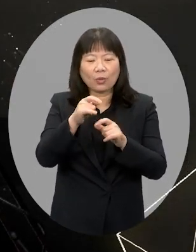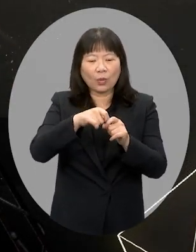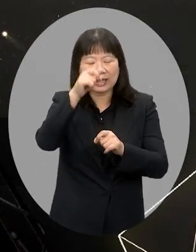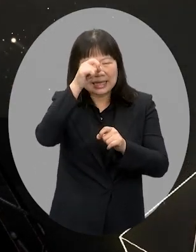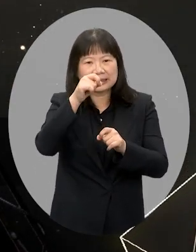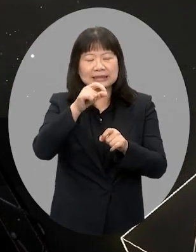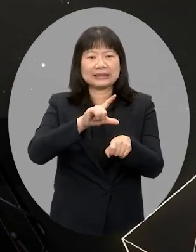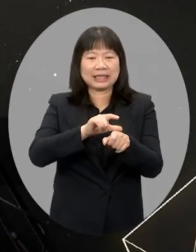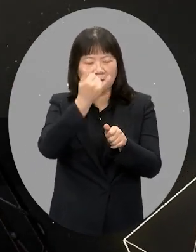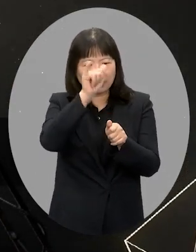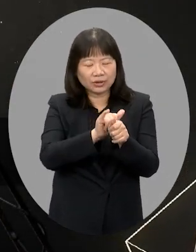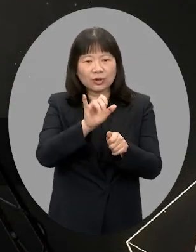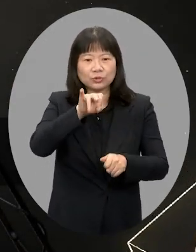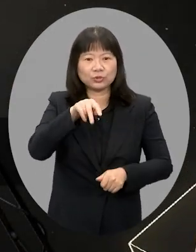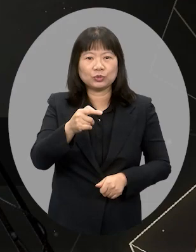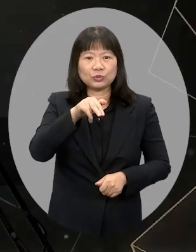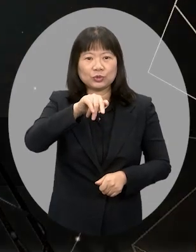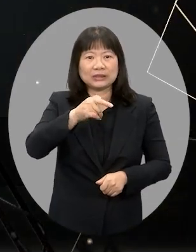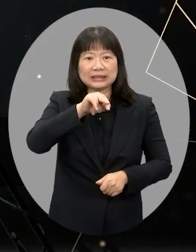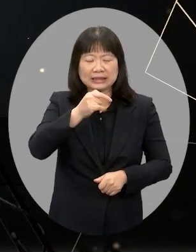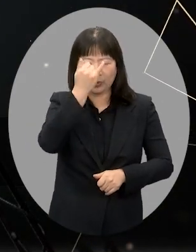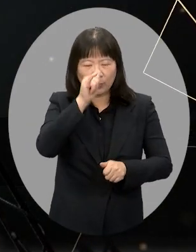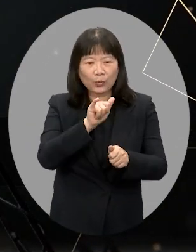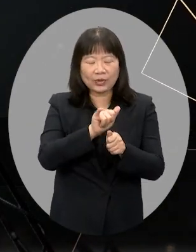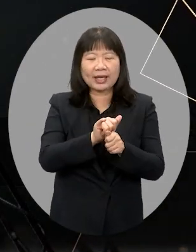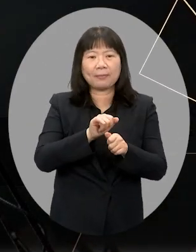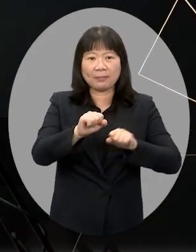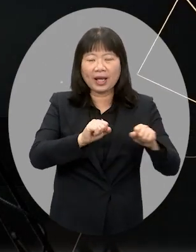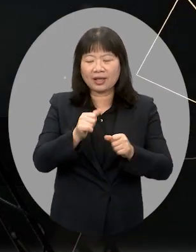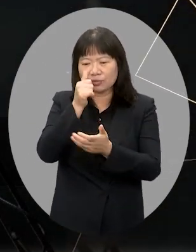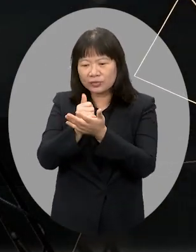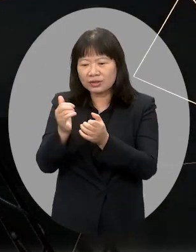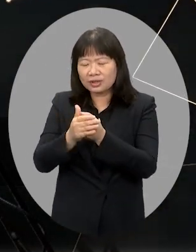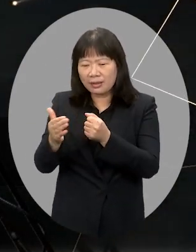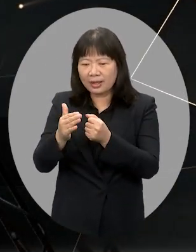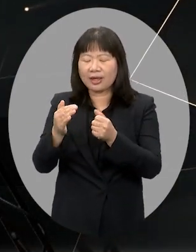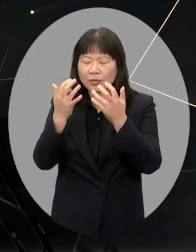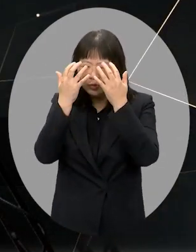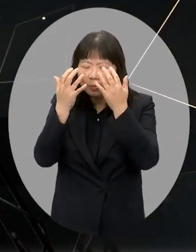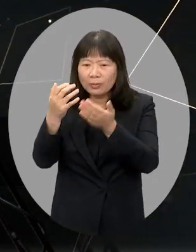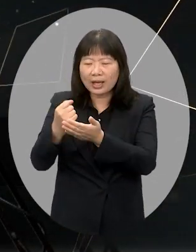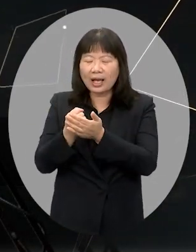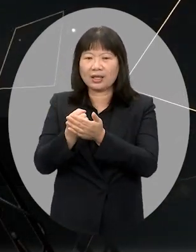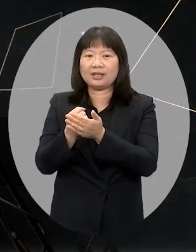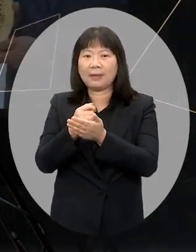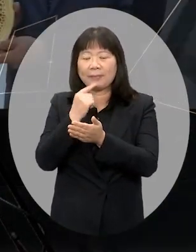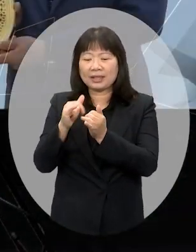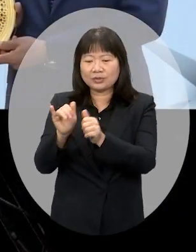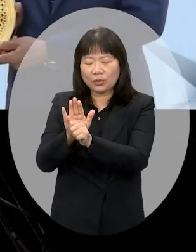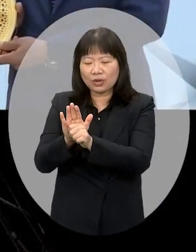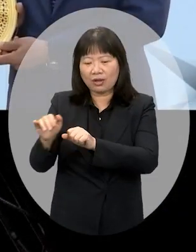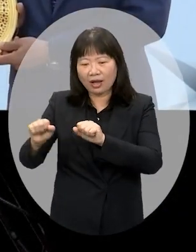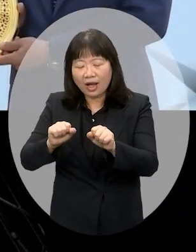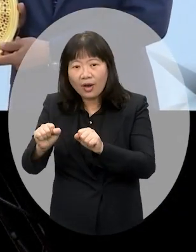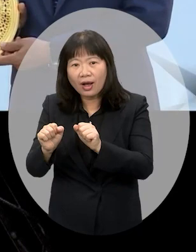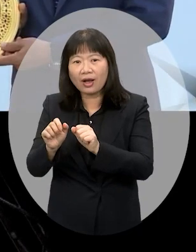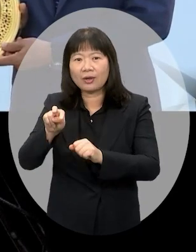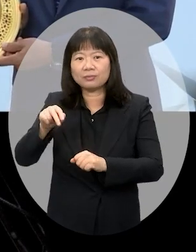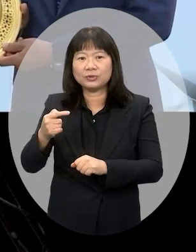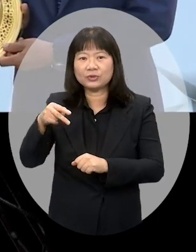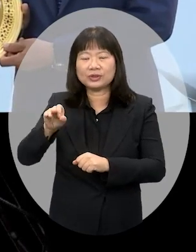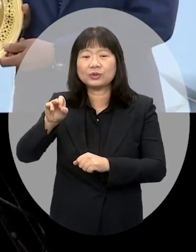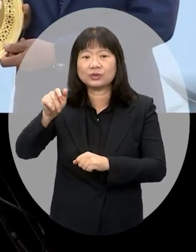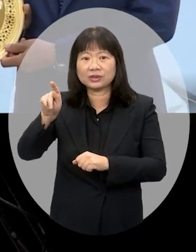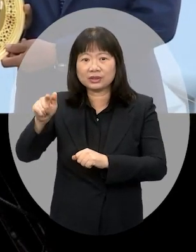있는 유춘식 씨가 효행 부문 수상자로, 각종 범죄로 고통받는 피해자들을 지원하며 왕성한 봉사활동을